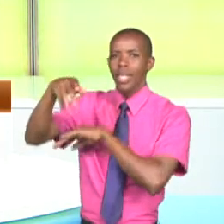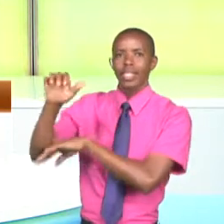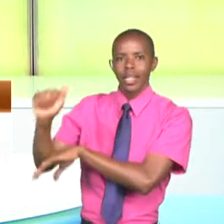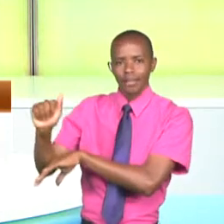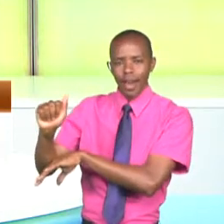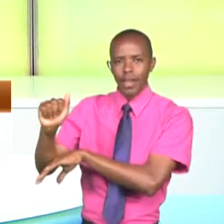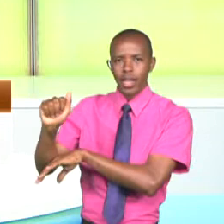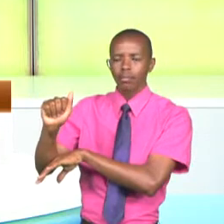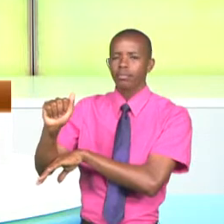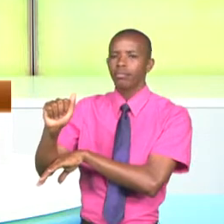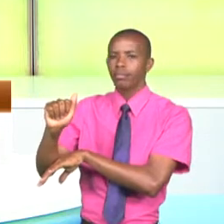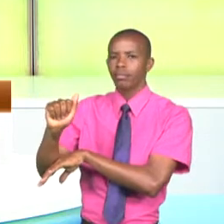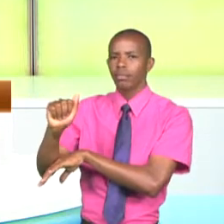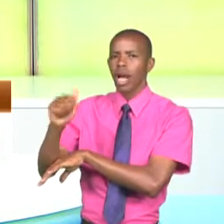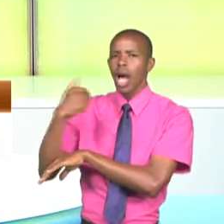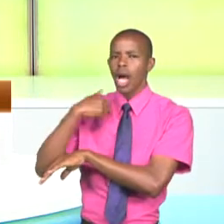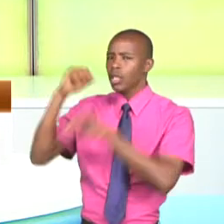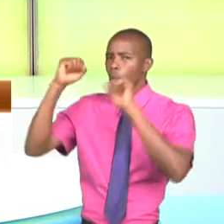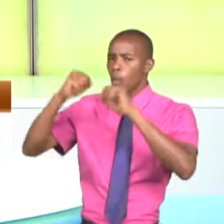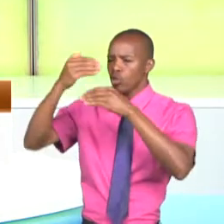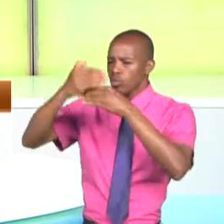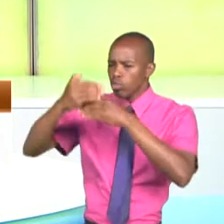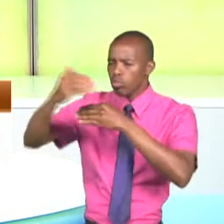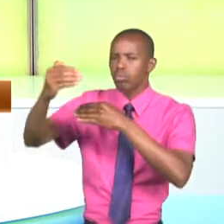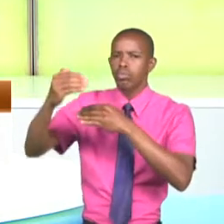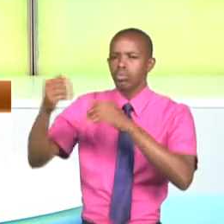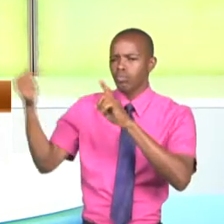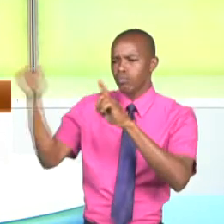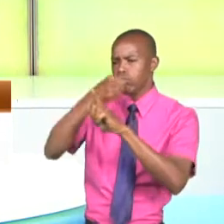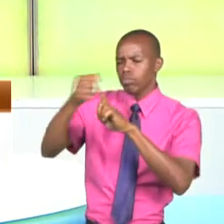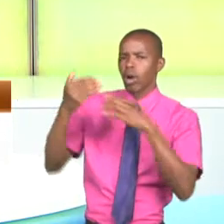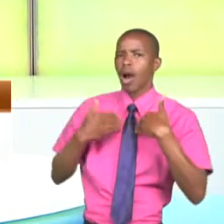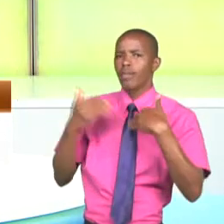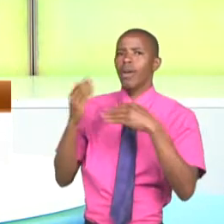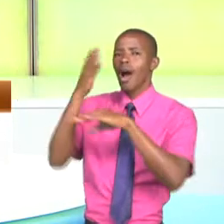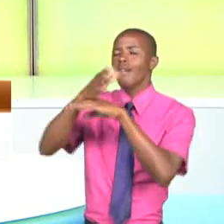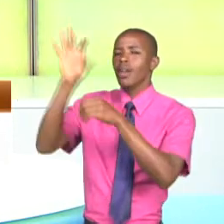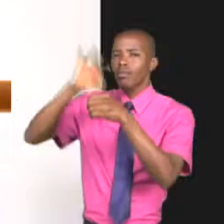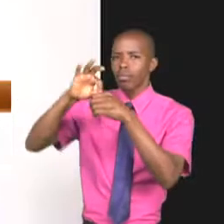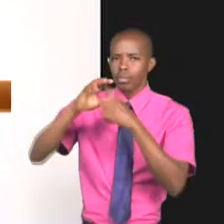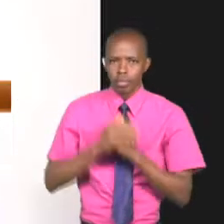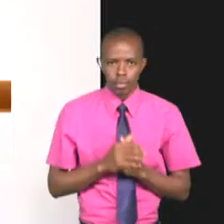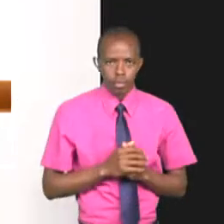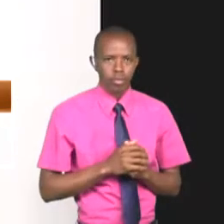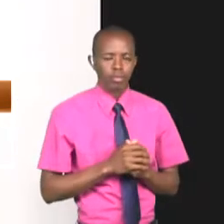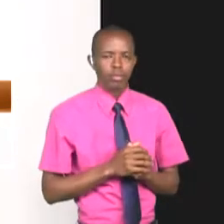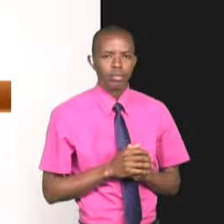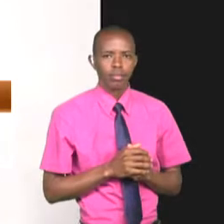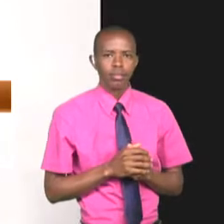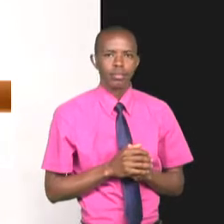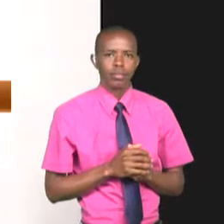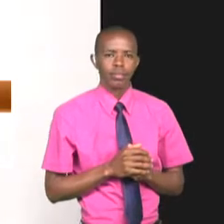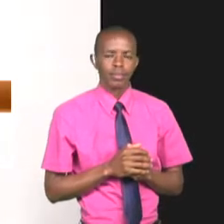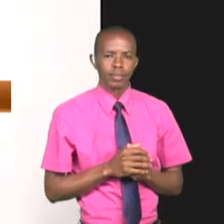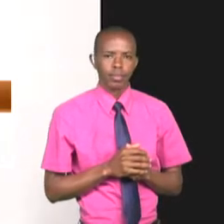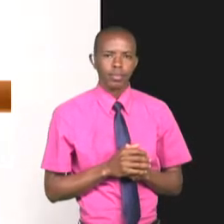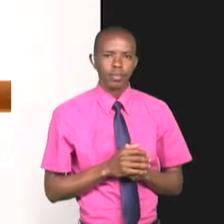Pennsylvania. Je, huenda tukashuhudia machafuko baada ya uchaguzi huu? Mgombea wa urais kupitia chama